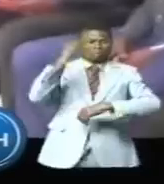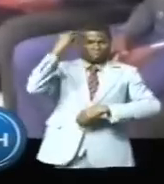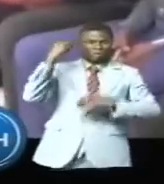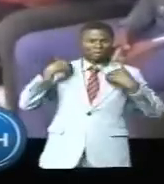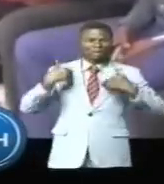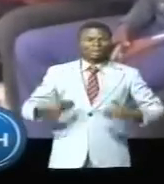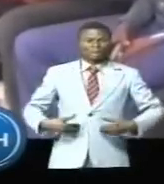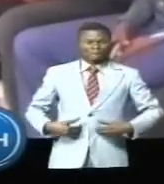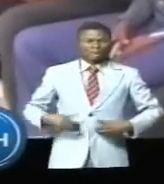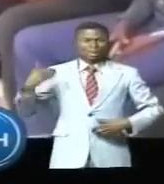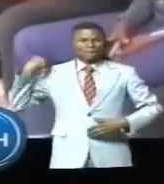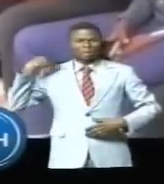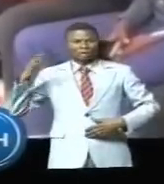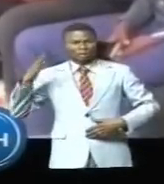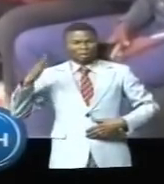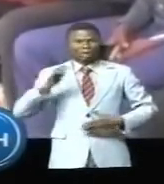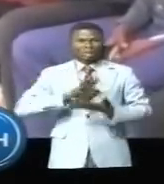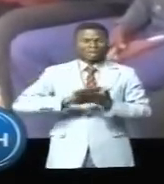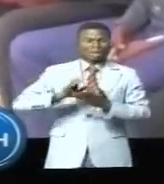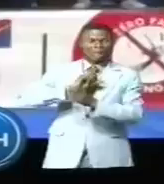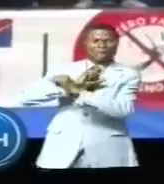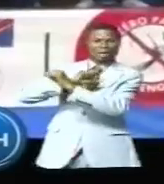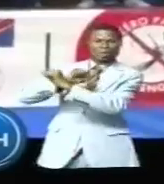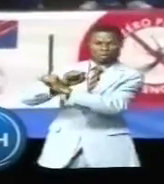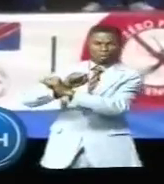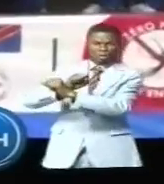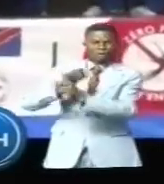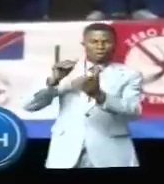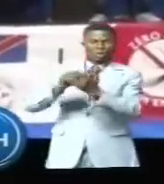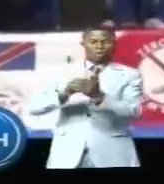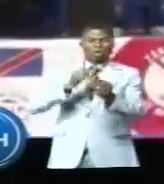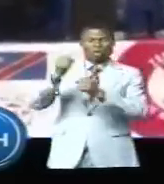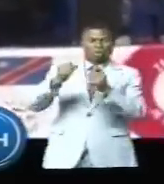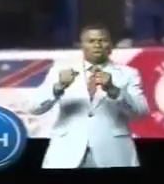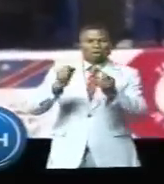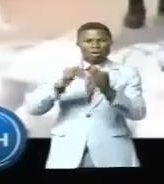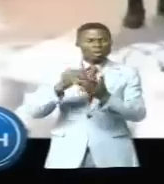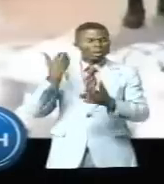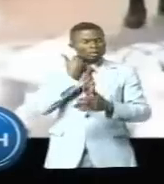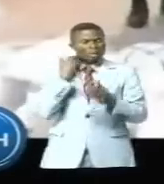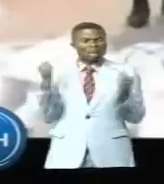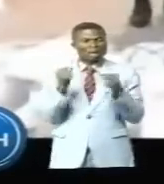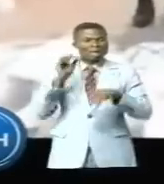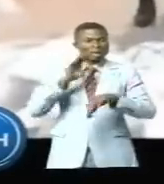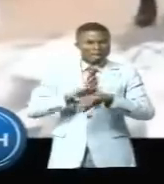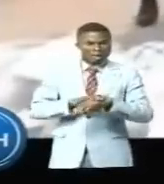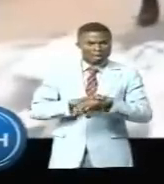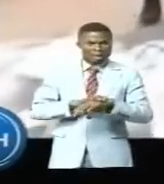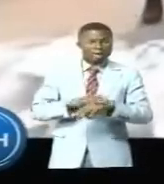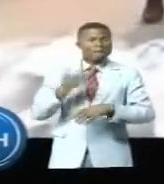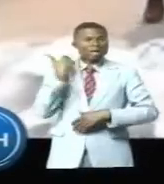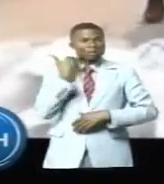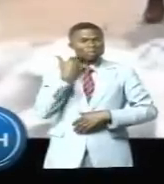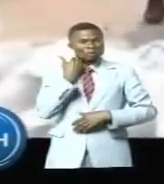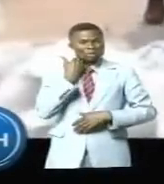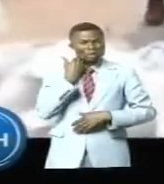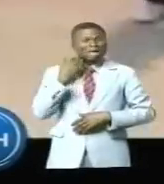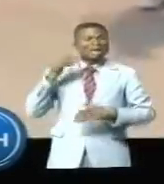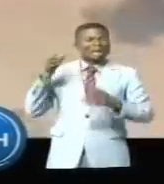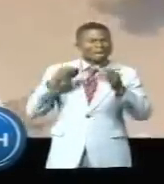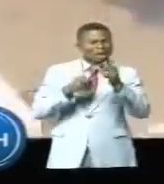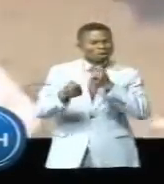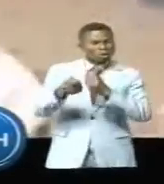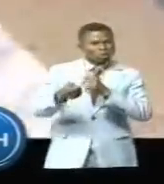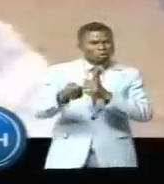la Santé publique, hygiène et prévention dans cette lutte contre la malaria, une endémie très agressive,